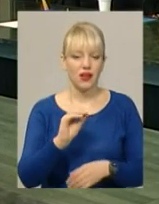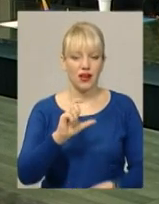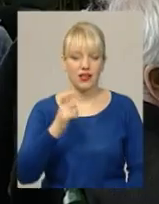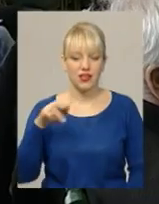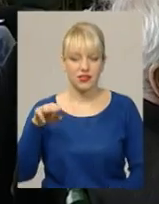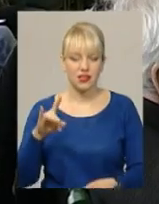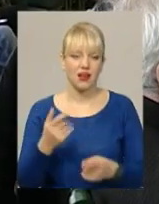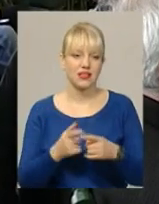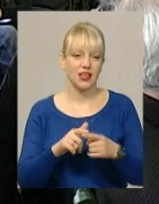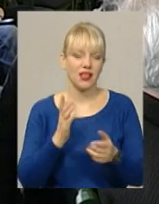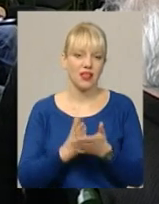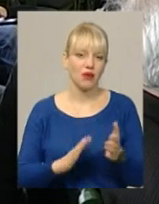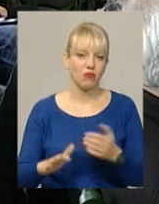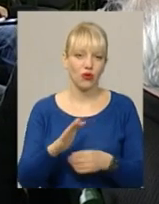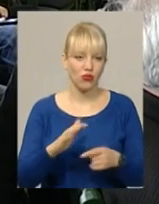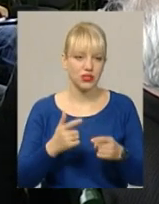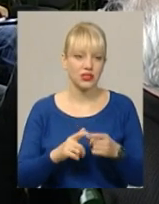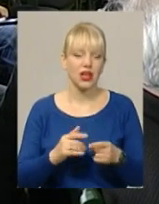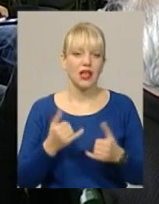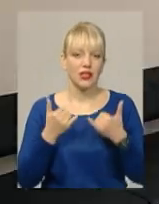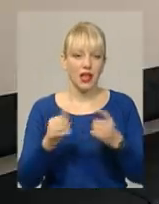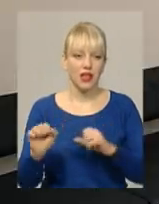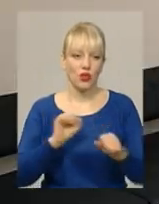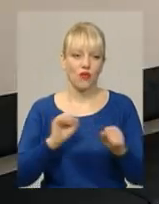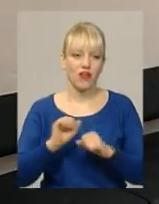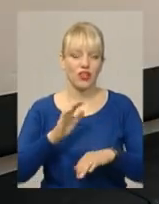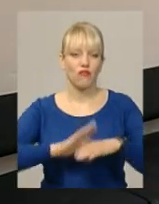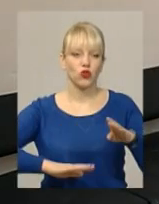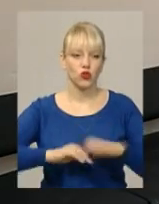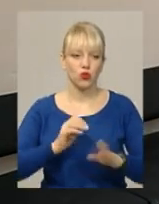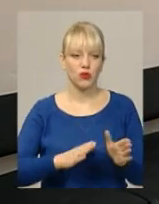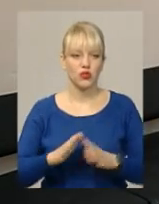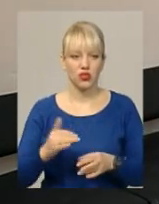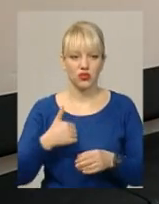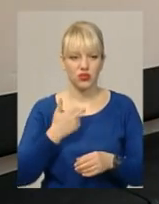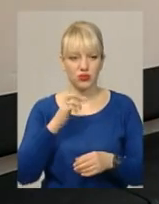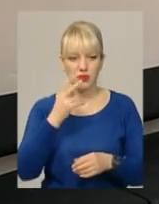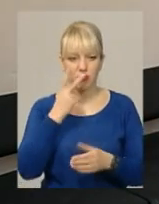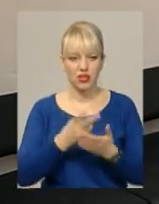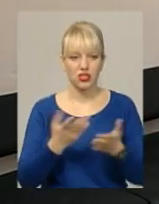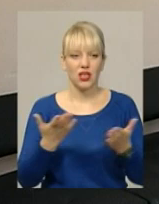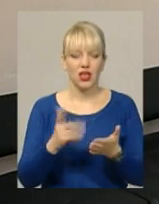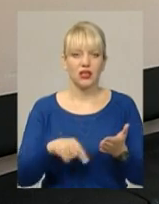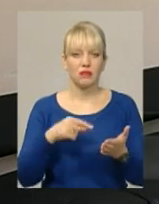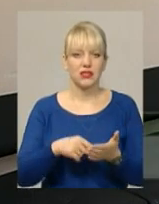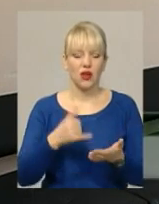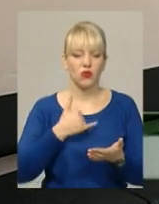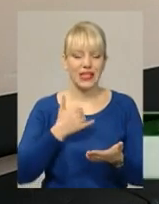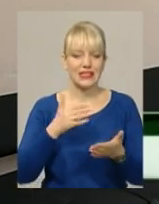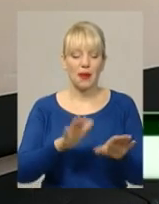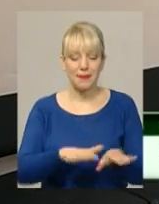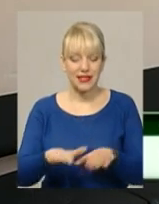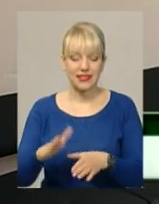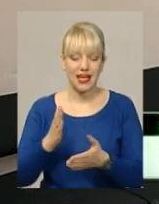простір для керування рекламною цареною у ручному режимі. Хотілося б реально бачити, які місця в нас є реально підведені для